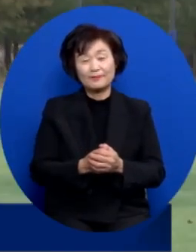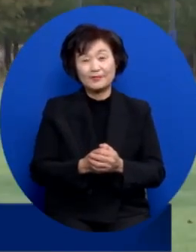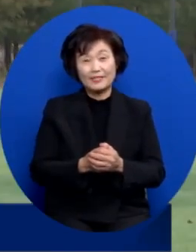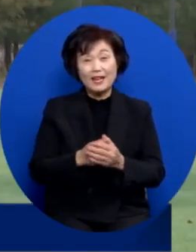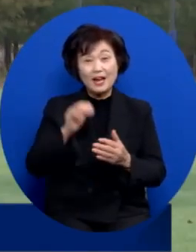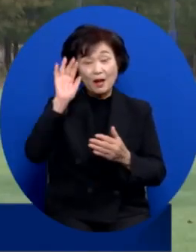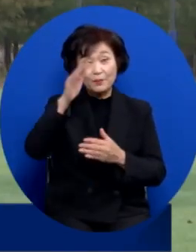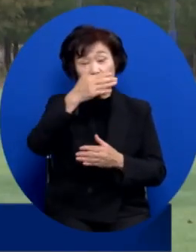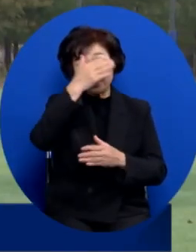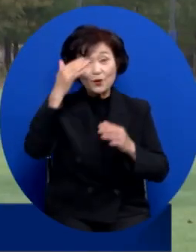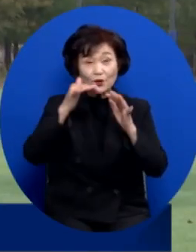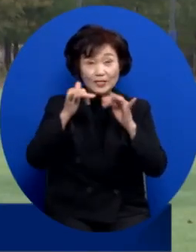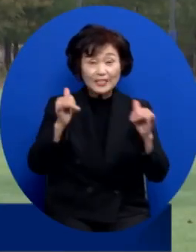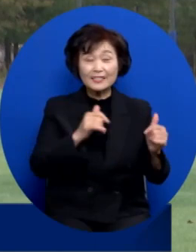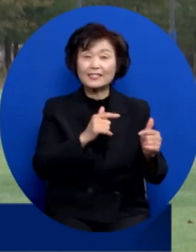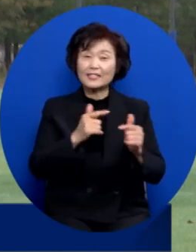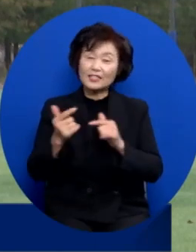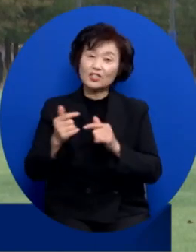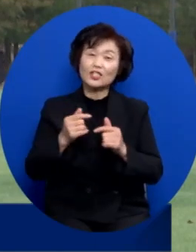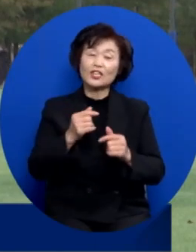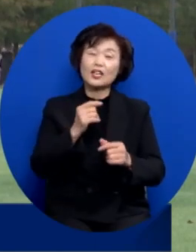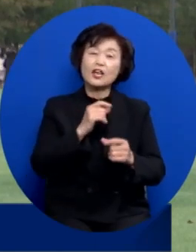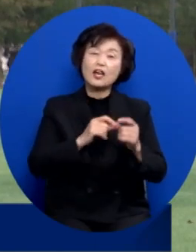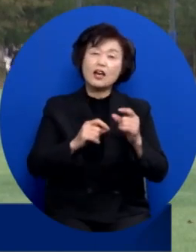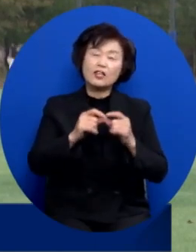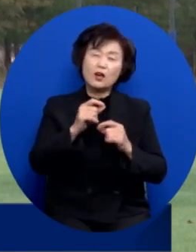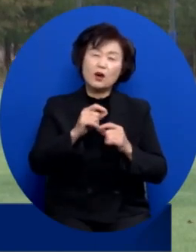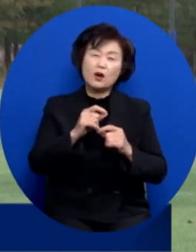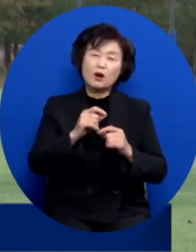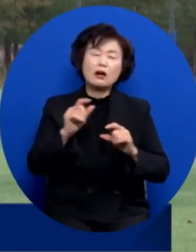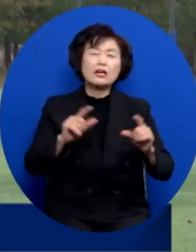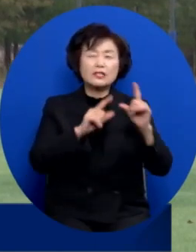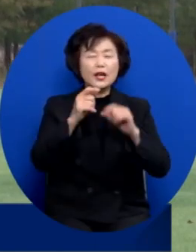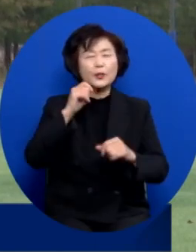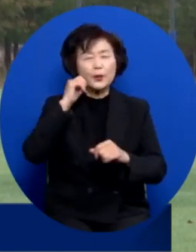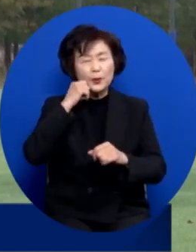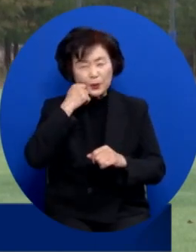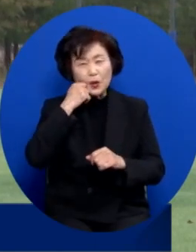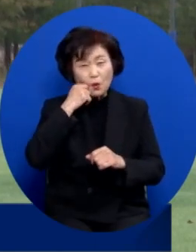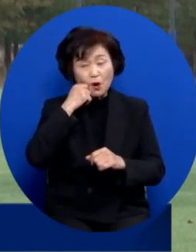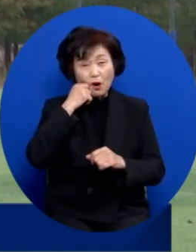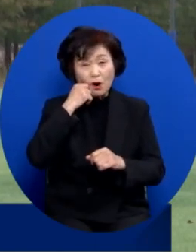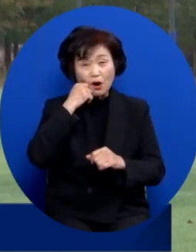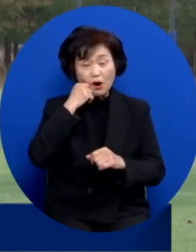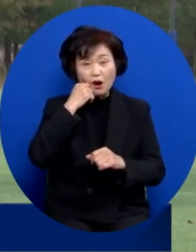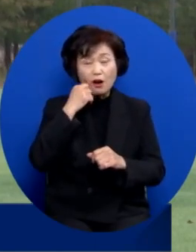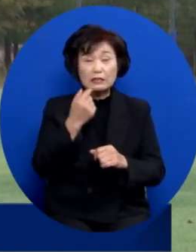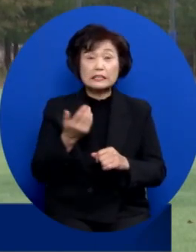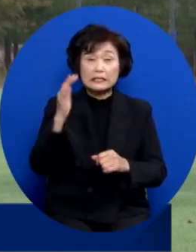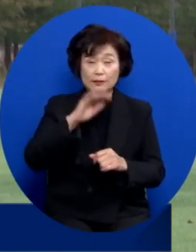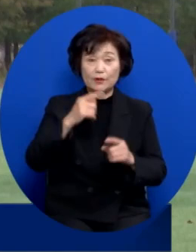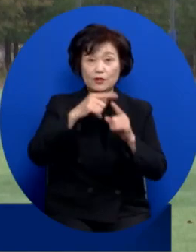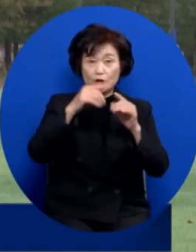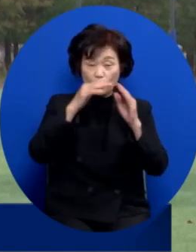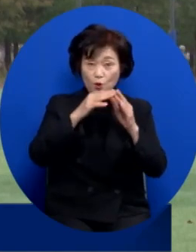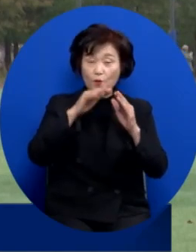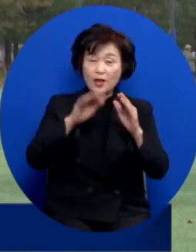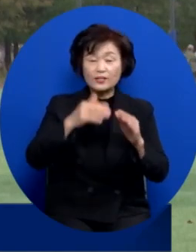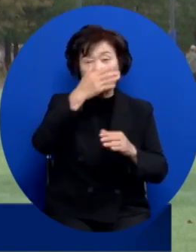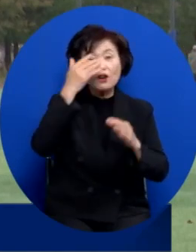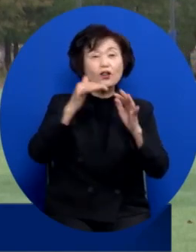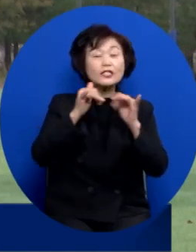앞으로 청년 세대가 점점 더 어려워지는 세대를 우리가 살아가지만 교회가 청년들의 그런